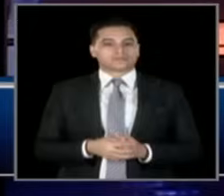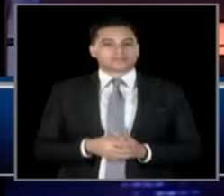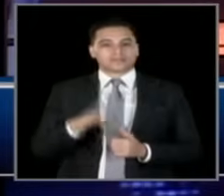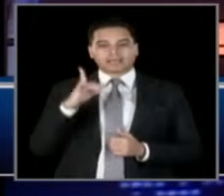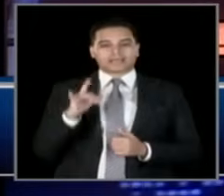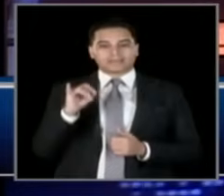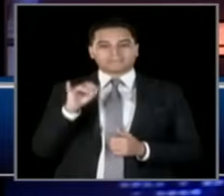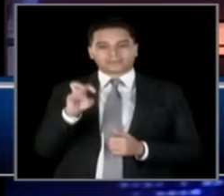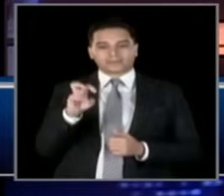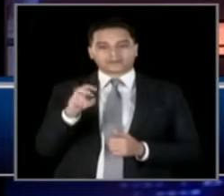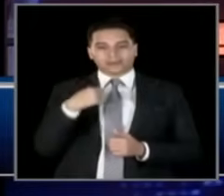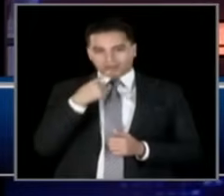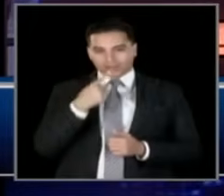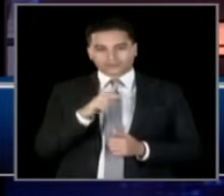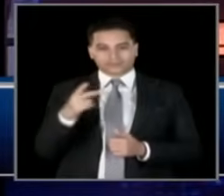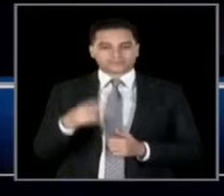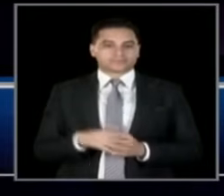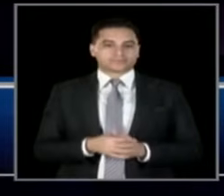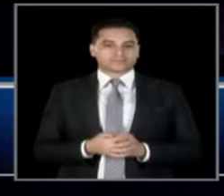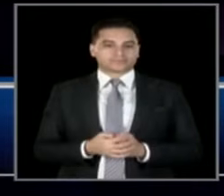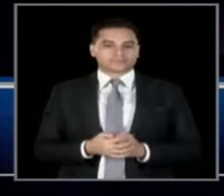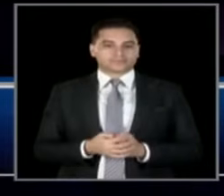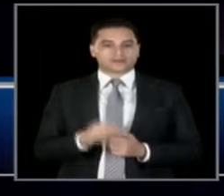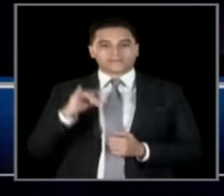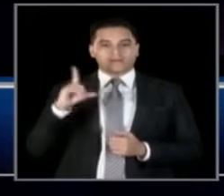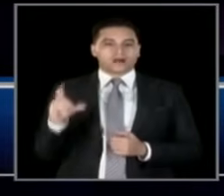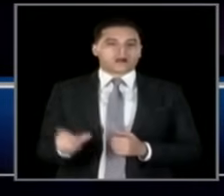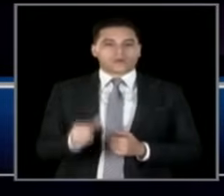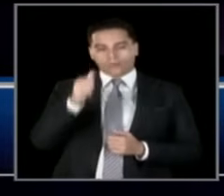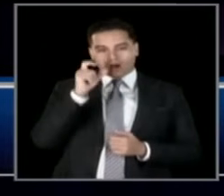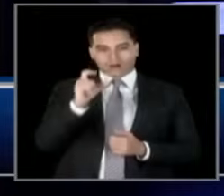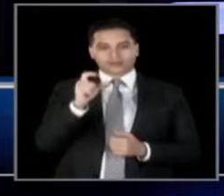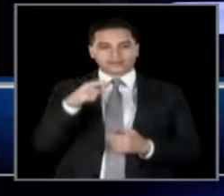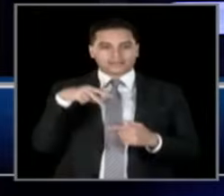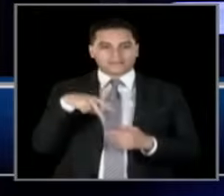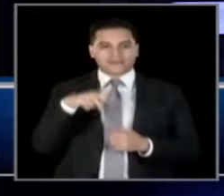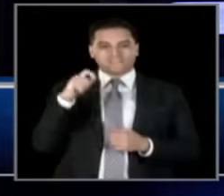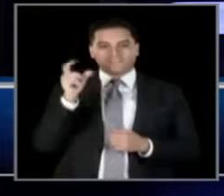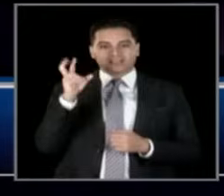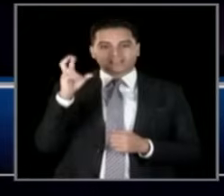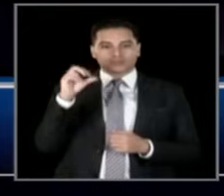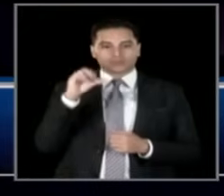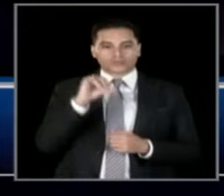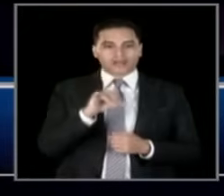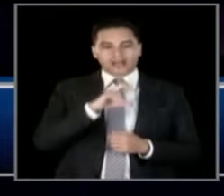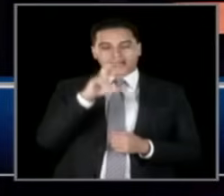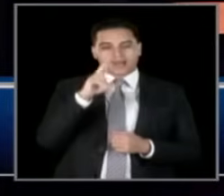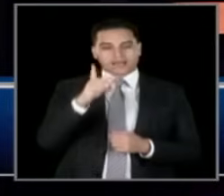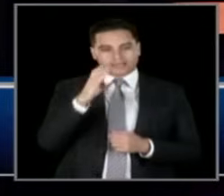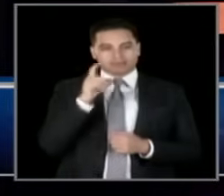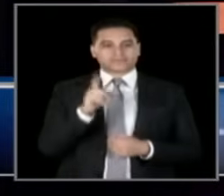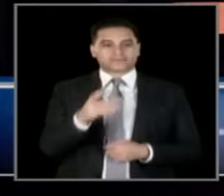كريمة. هي أنا كنت أقول حاجة تانية. خليها عندك. مروان 8 فنزويلا. 8 نجوم. إجابة